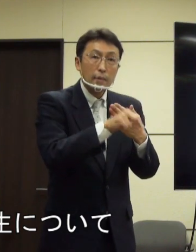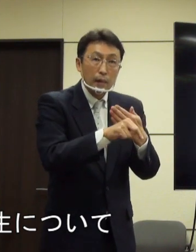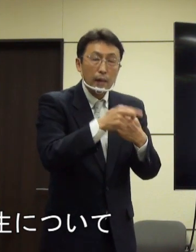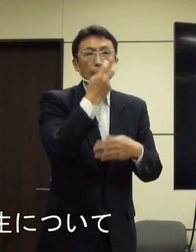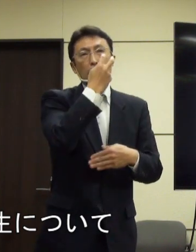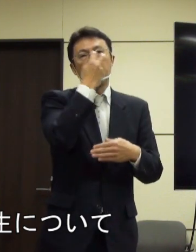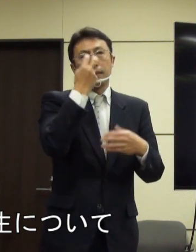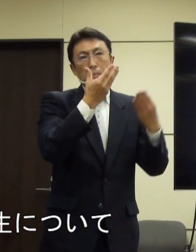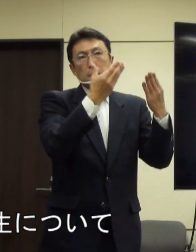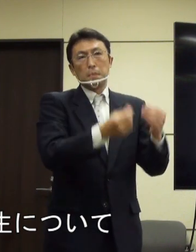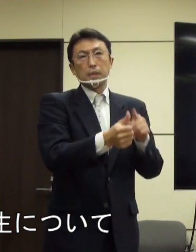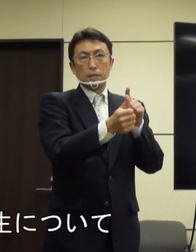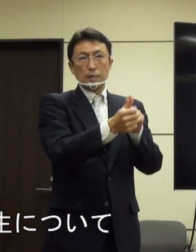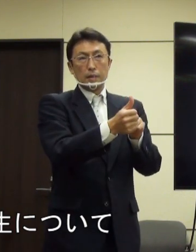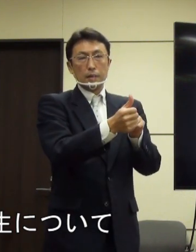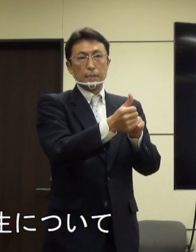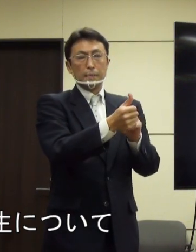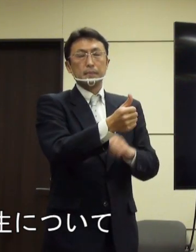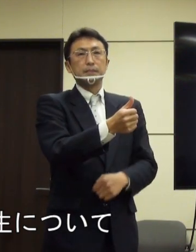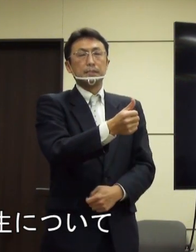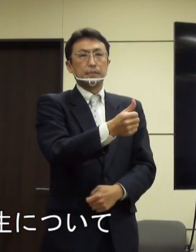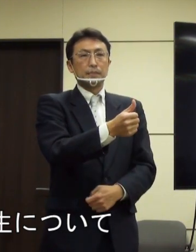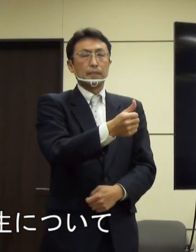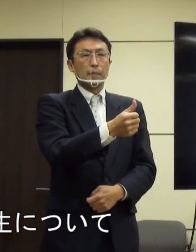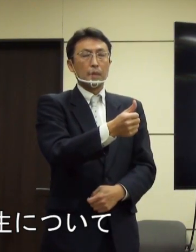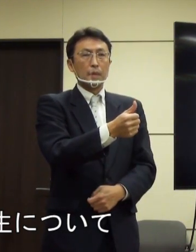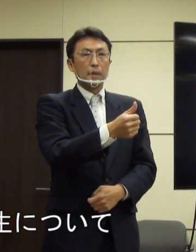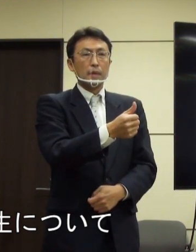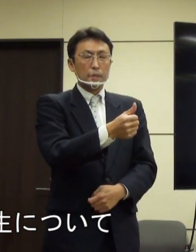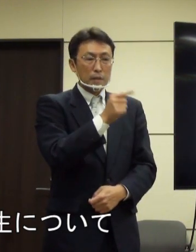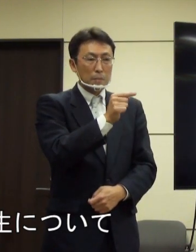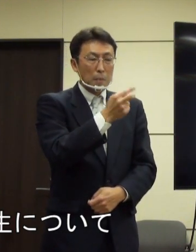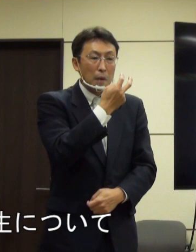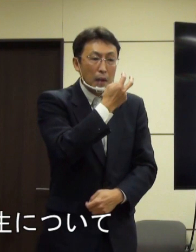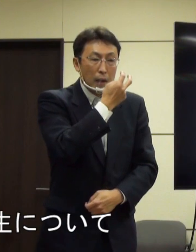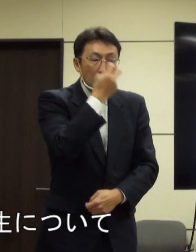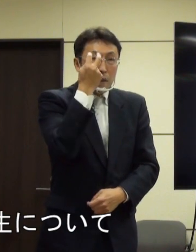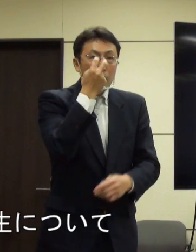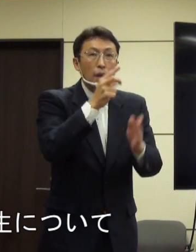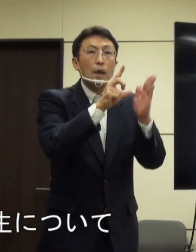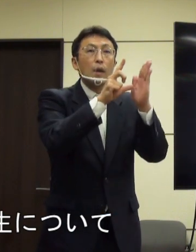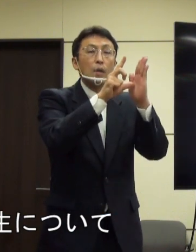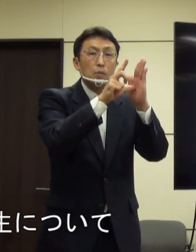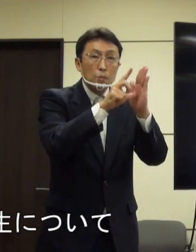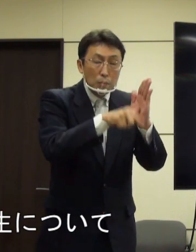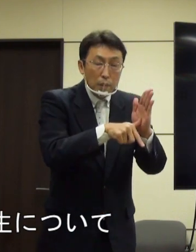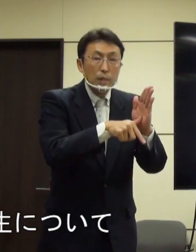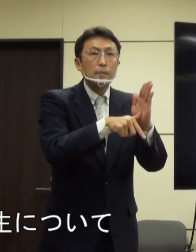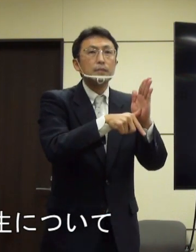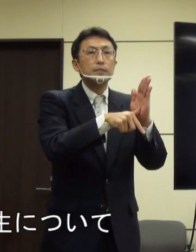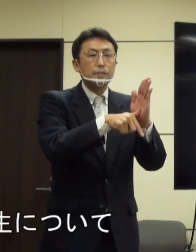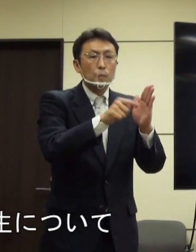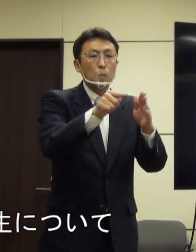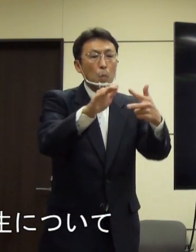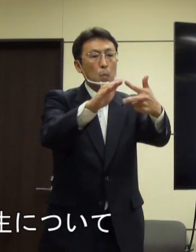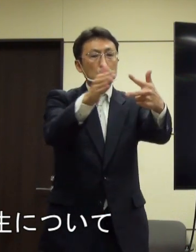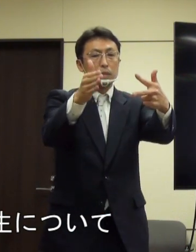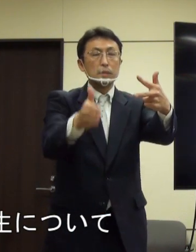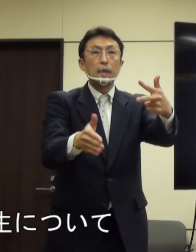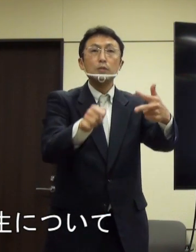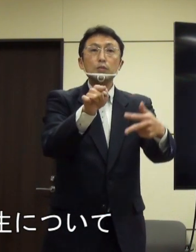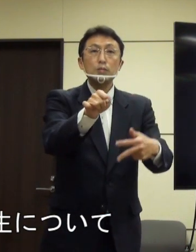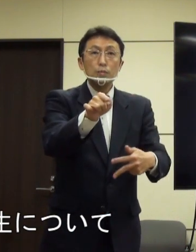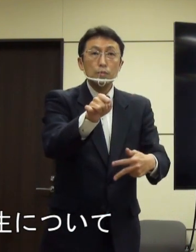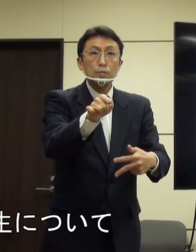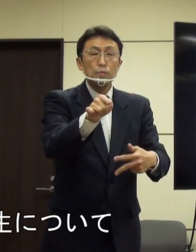判明致しましたそしてその判明した時点でですねこの通所型の施設はへその